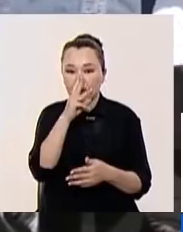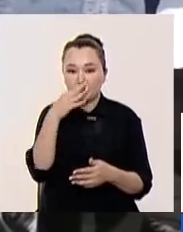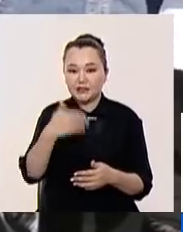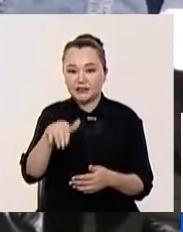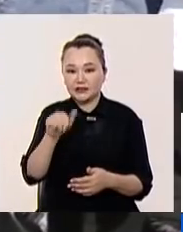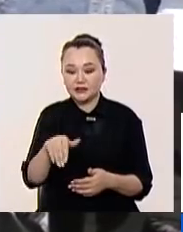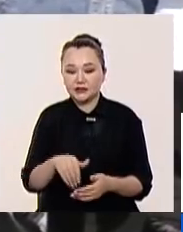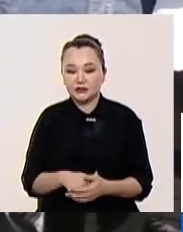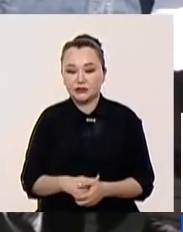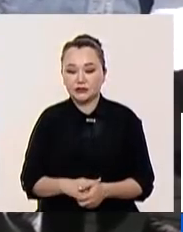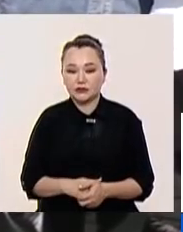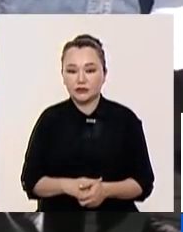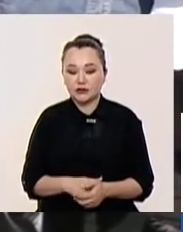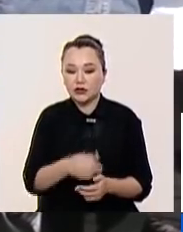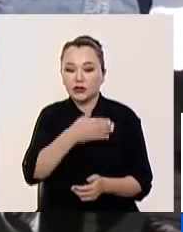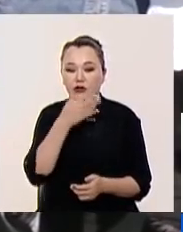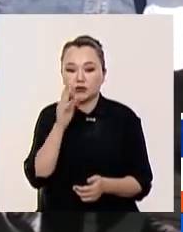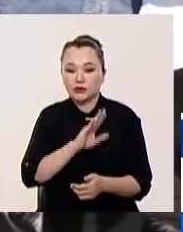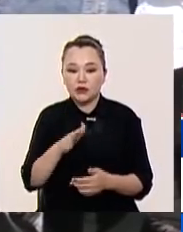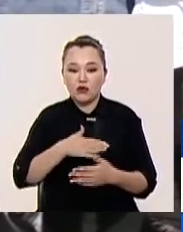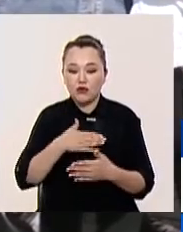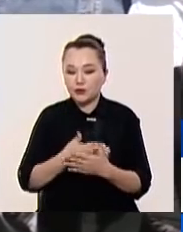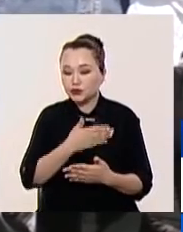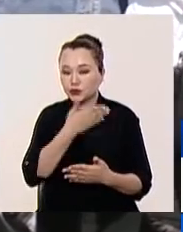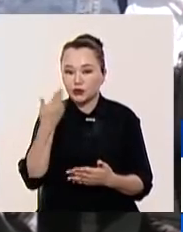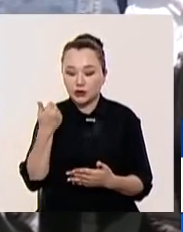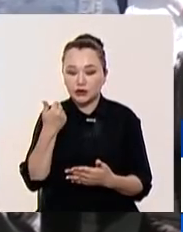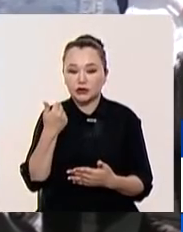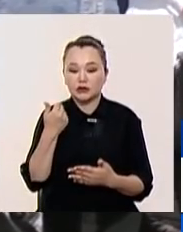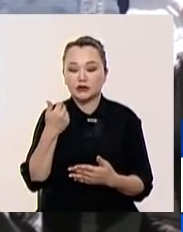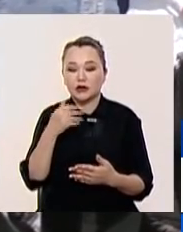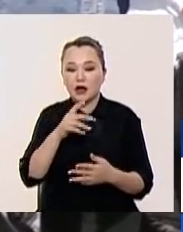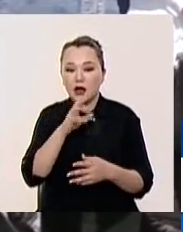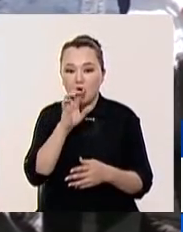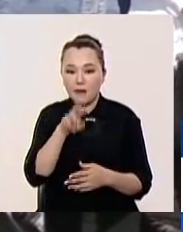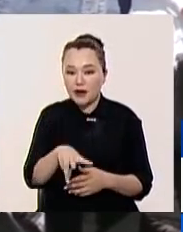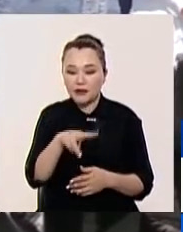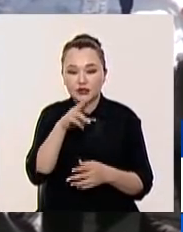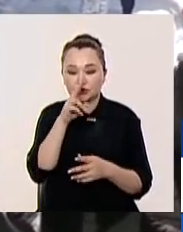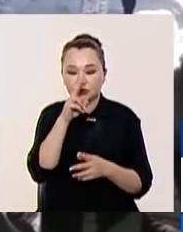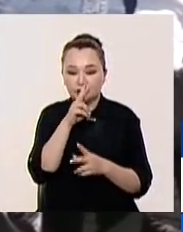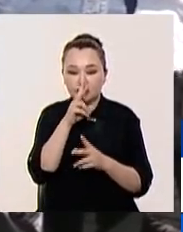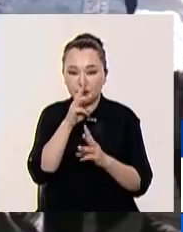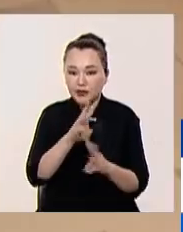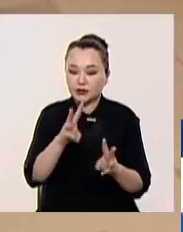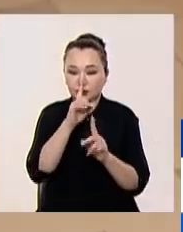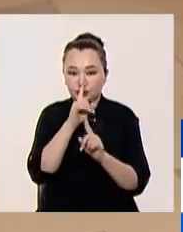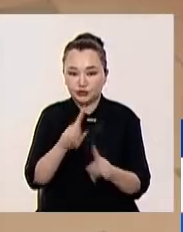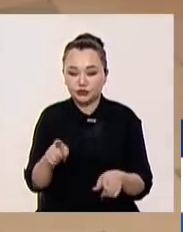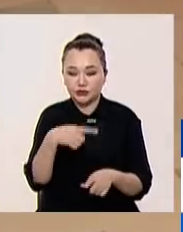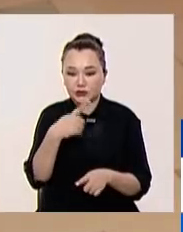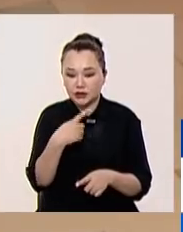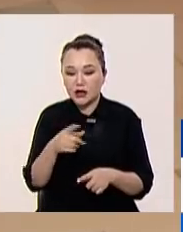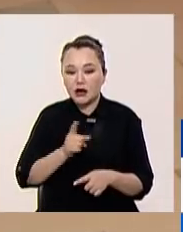50. Нету ни отпускных, ни оплачиваемых. Больничный не оплачивается будет, говорит.